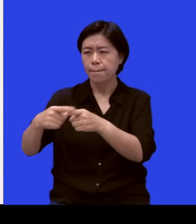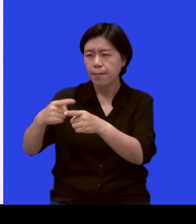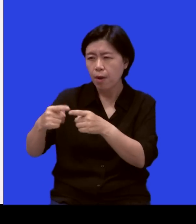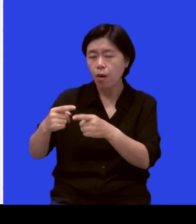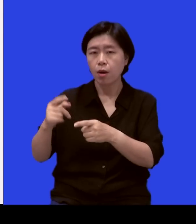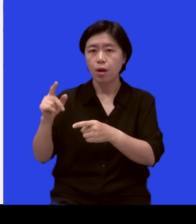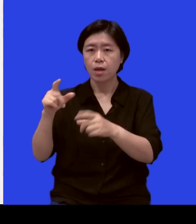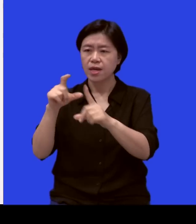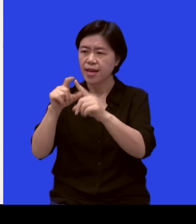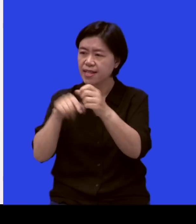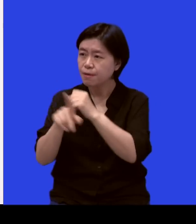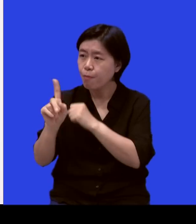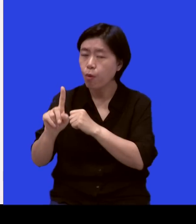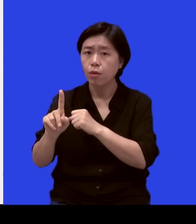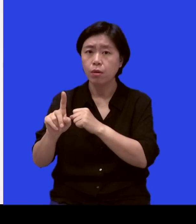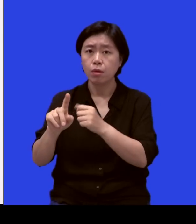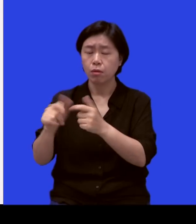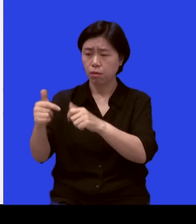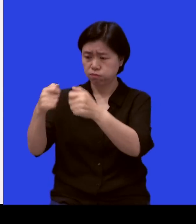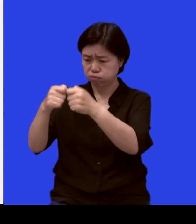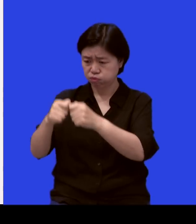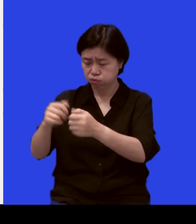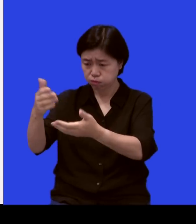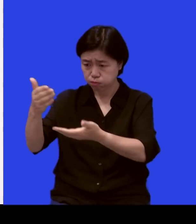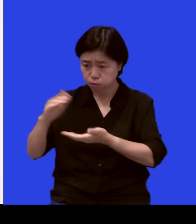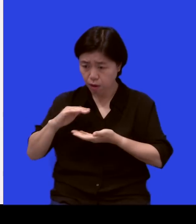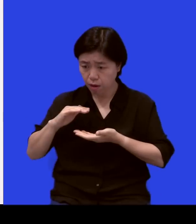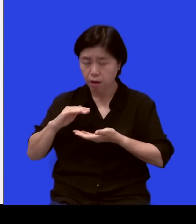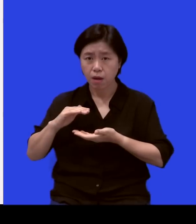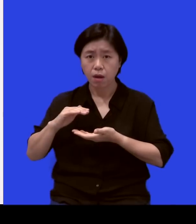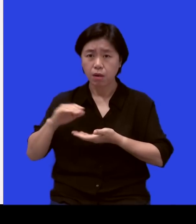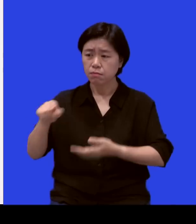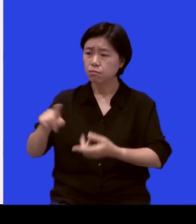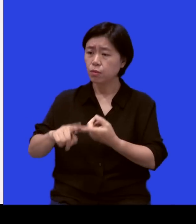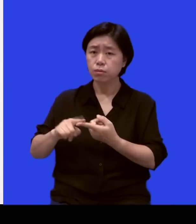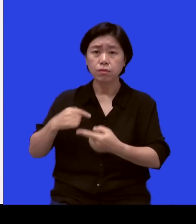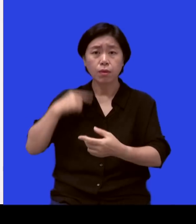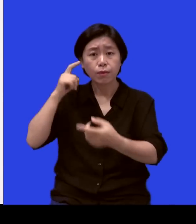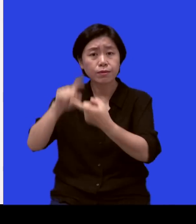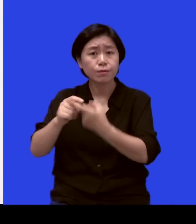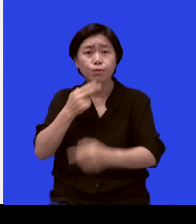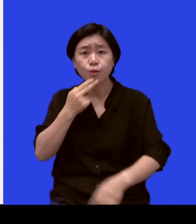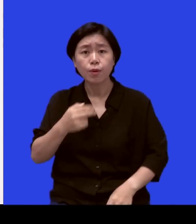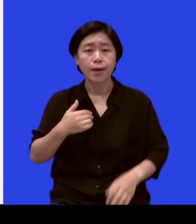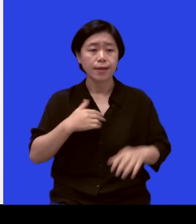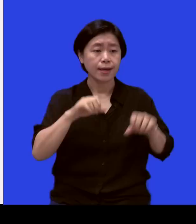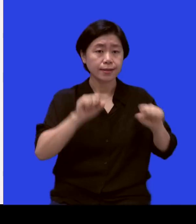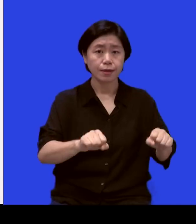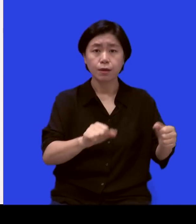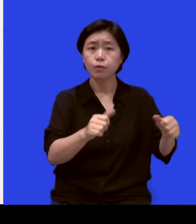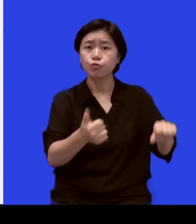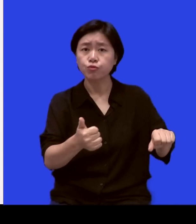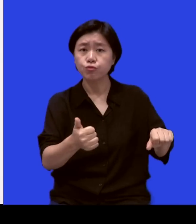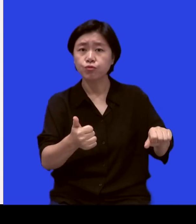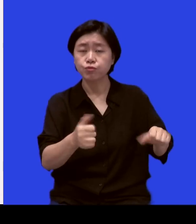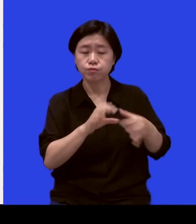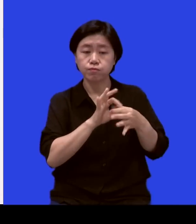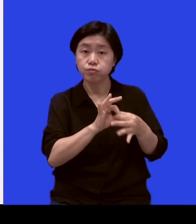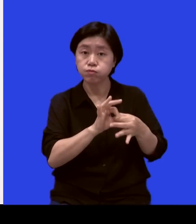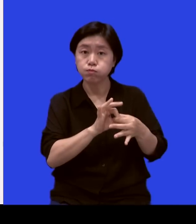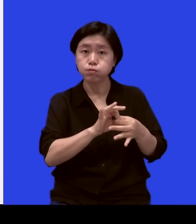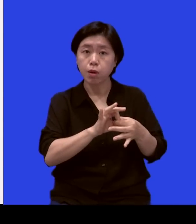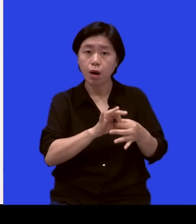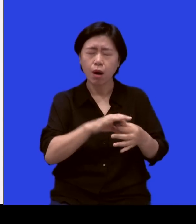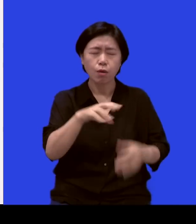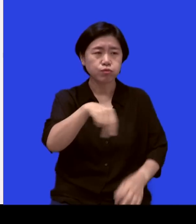나는 그것을 생각할 수 있는 여유가 없는 사람이에요. 네. 하루하루 내가 살 거냐 죽을 거냐 하는 걸로 방황하고 있고 벽에